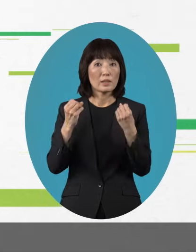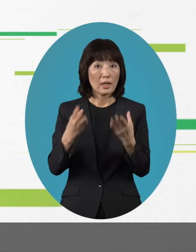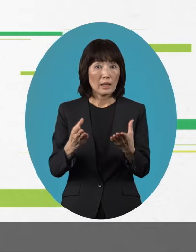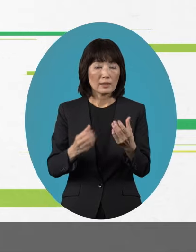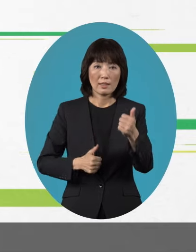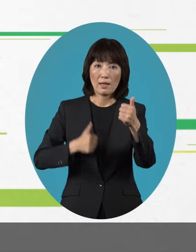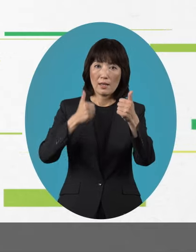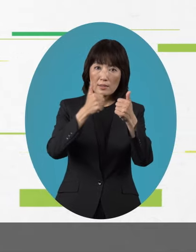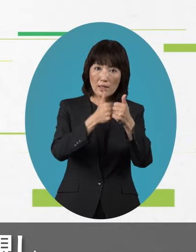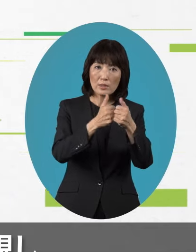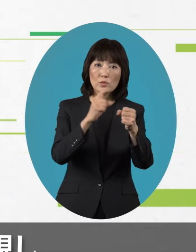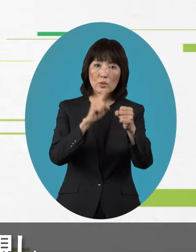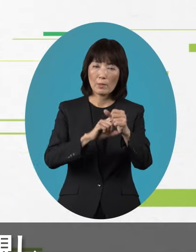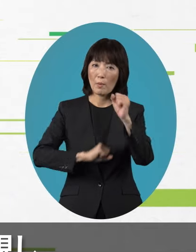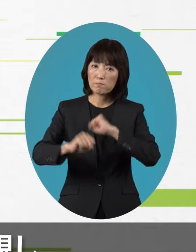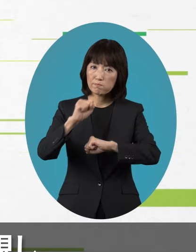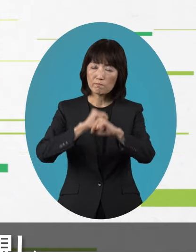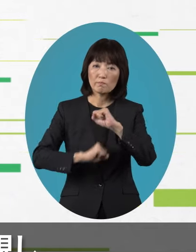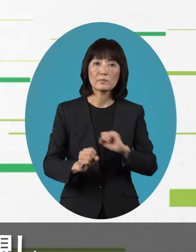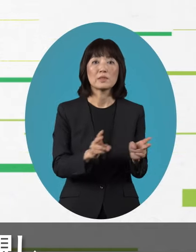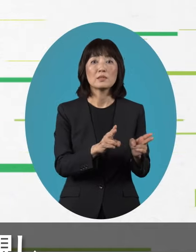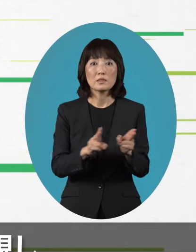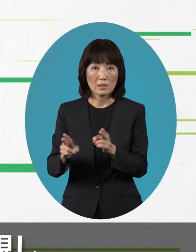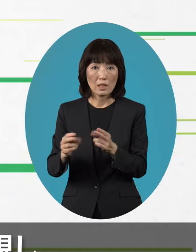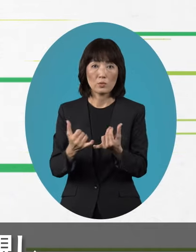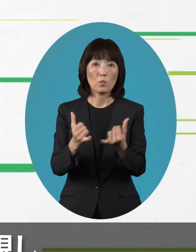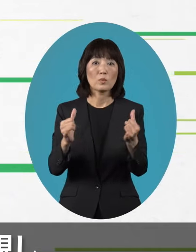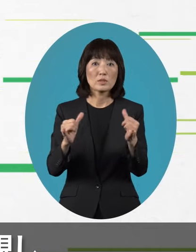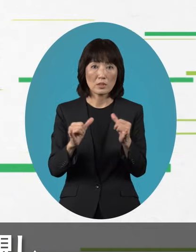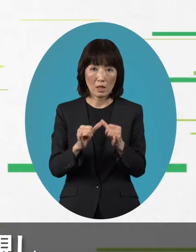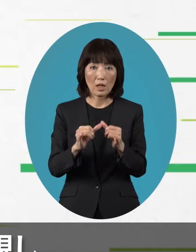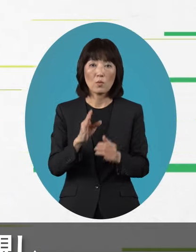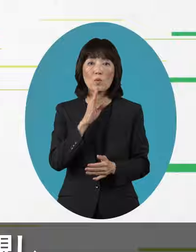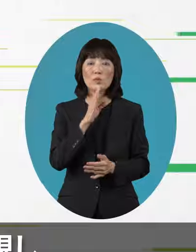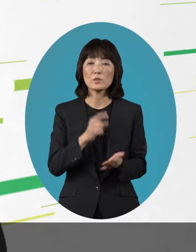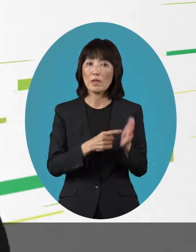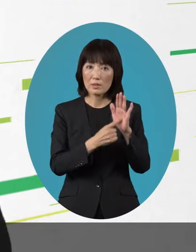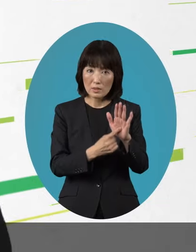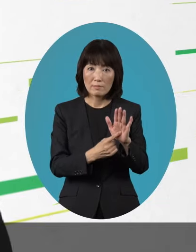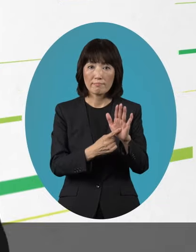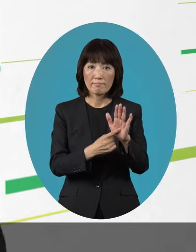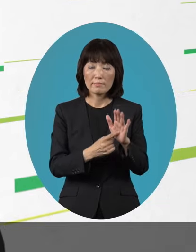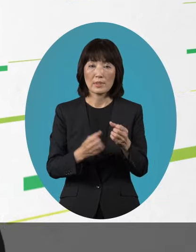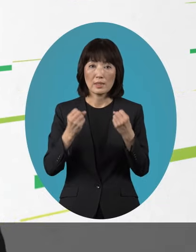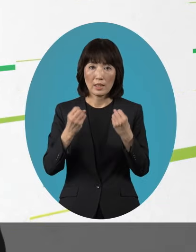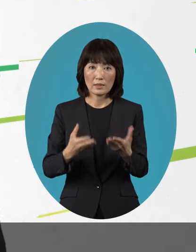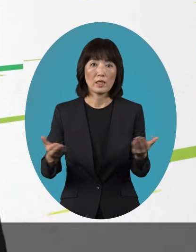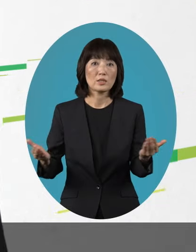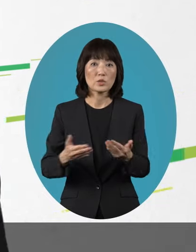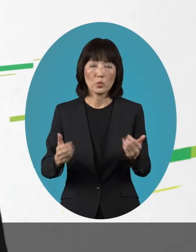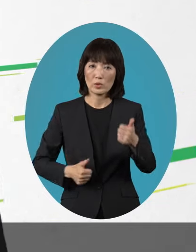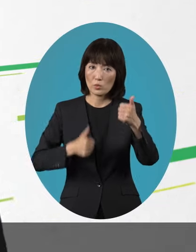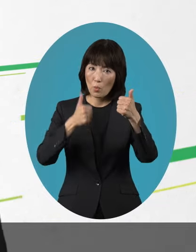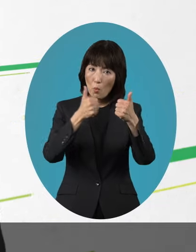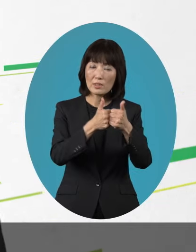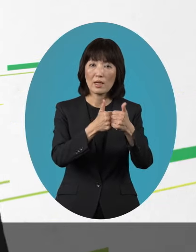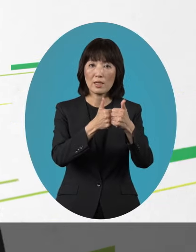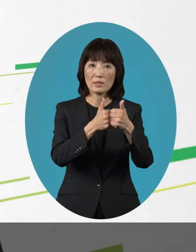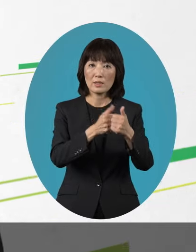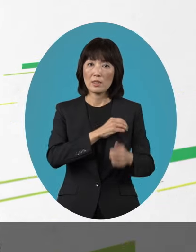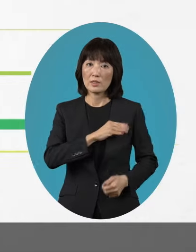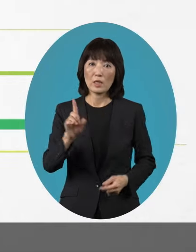チャレンジを行うための活力ある制度、セーフティーネット社会を実現し、 そして新しい事業への挑戦に対して